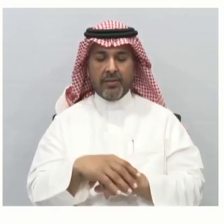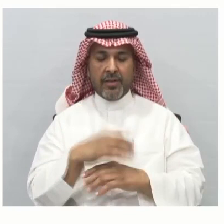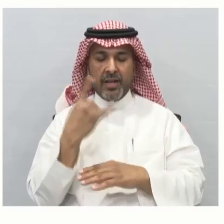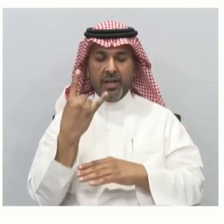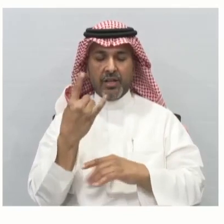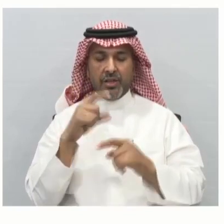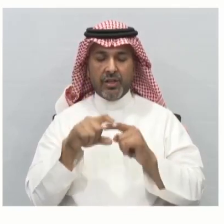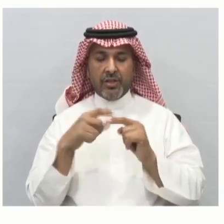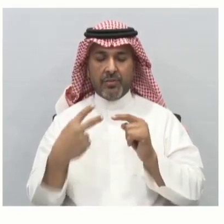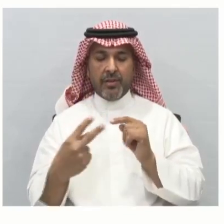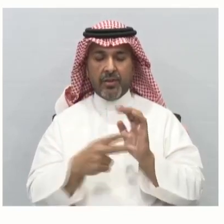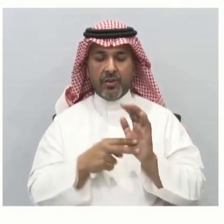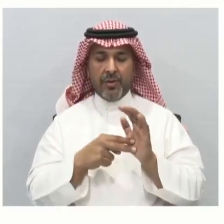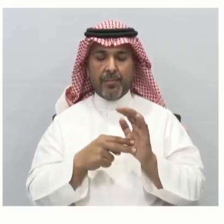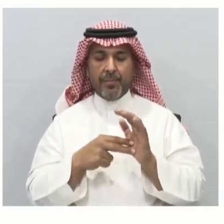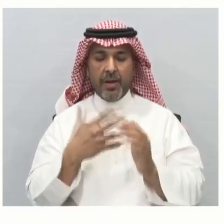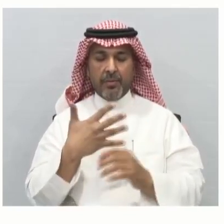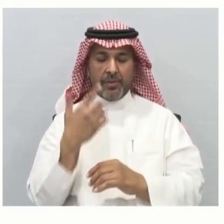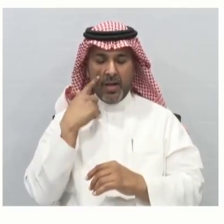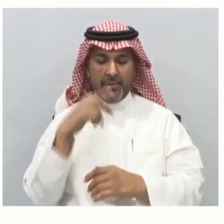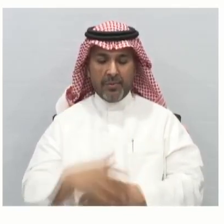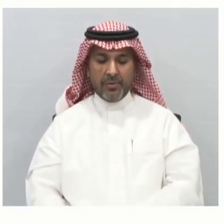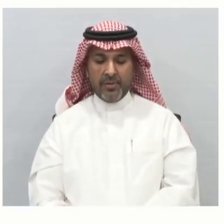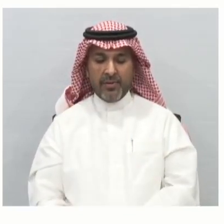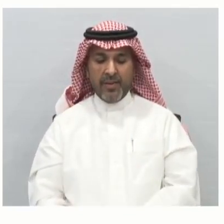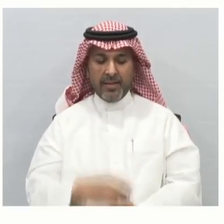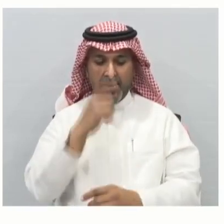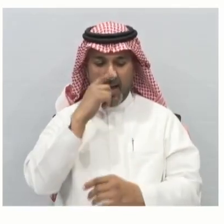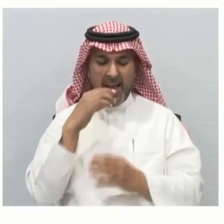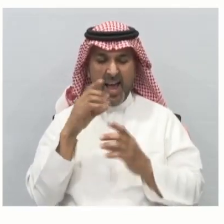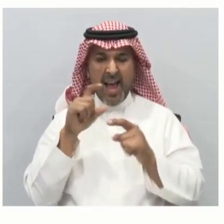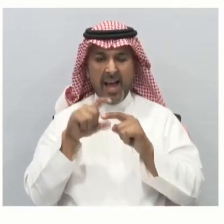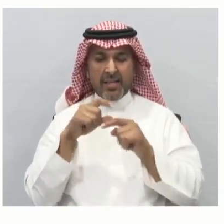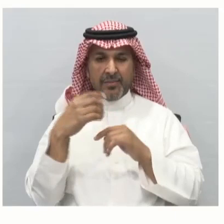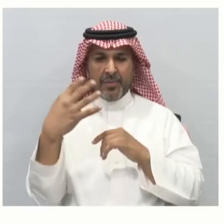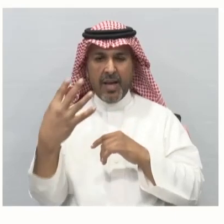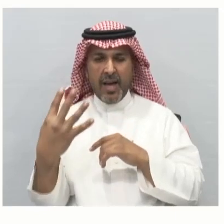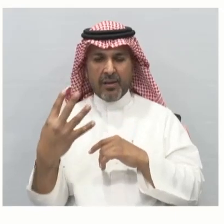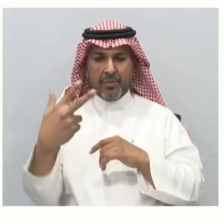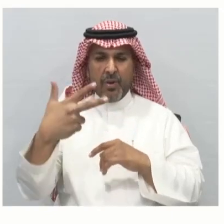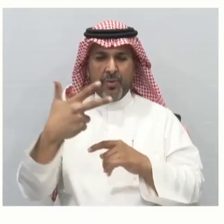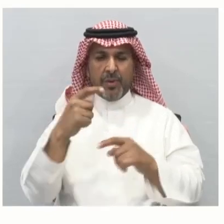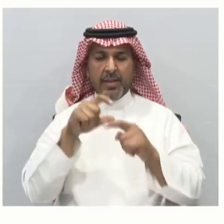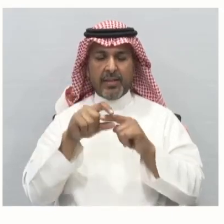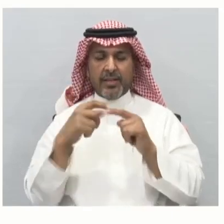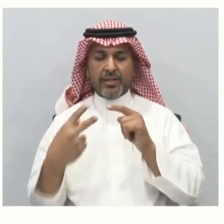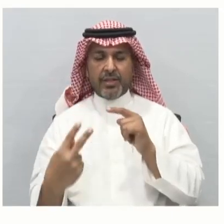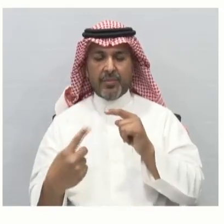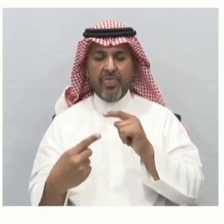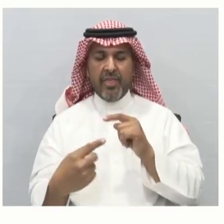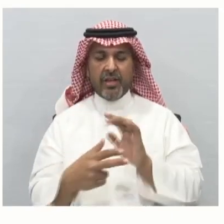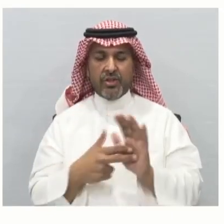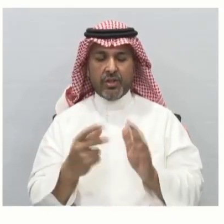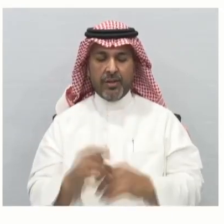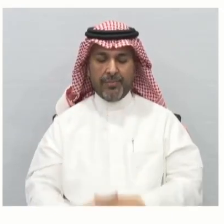الان راح استخدم القسمه راح اقسم الاربعه وثمانين اقسمها على